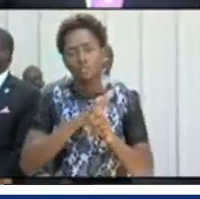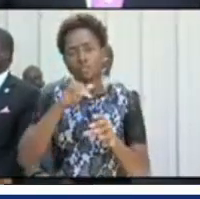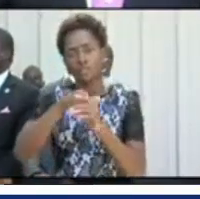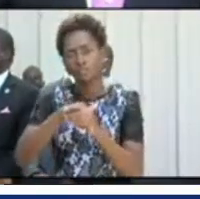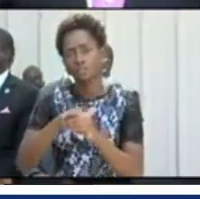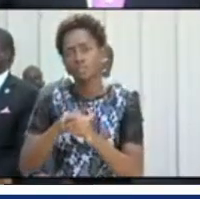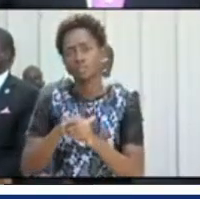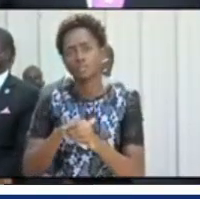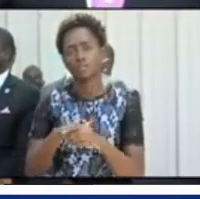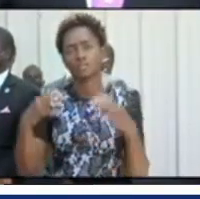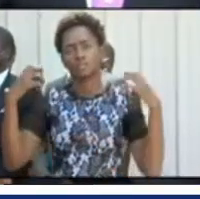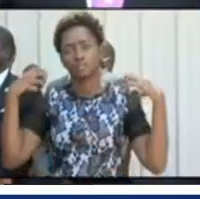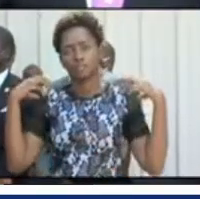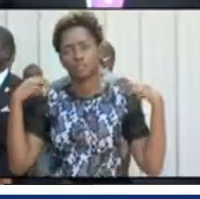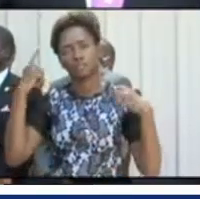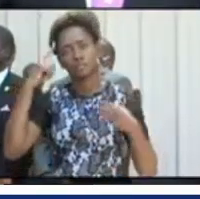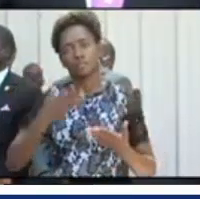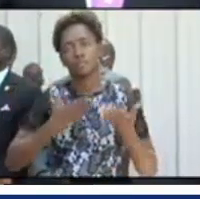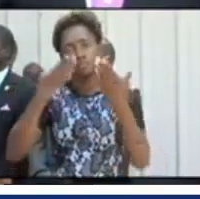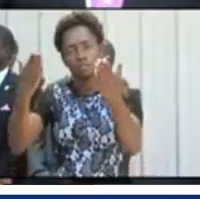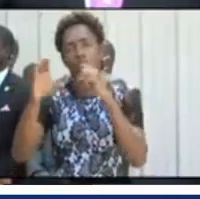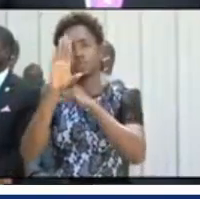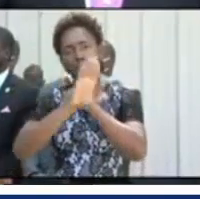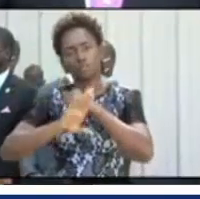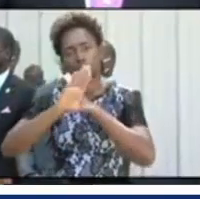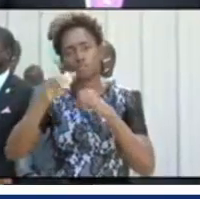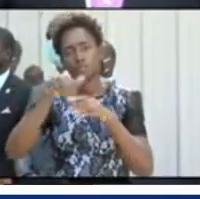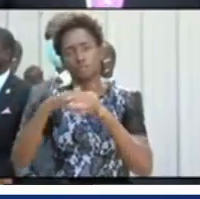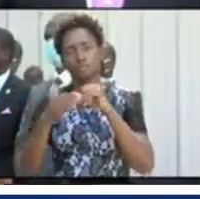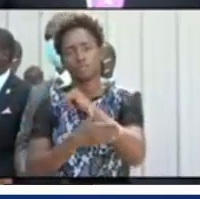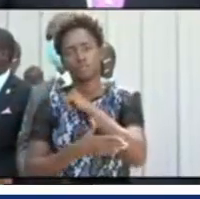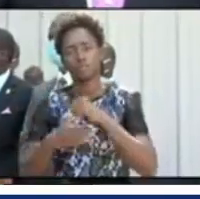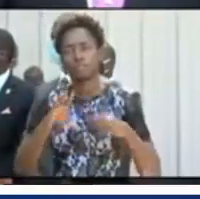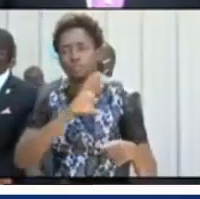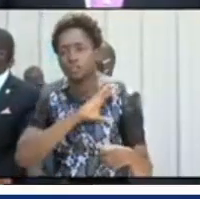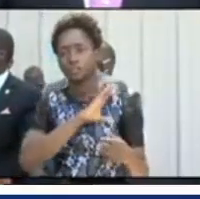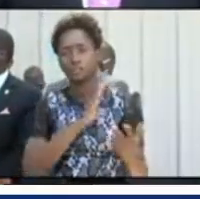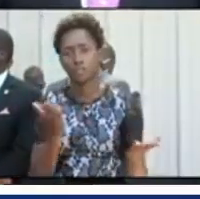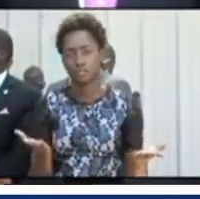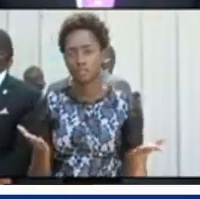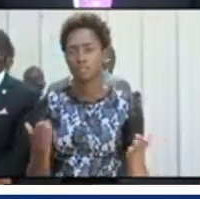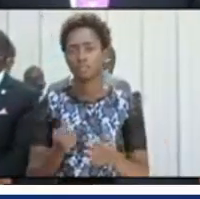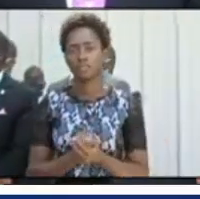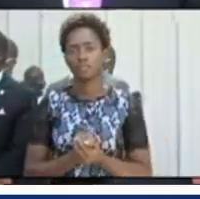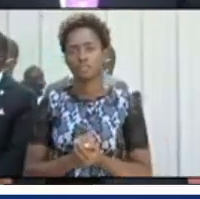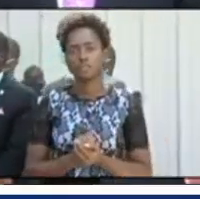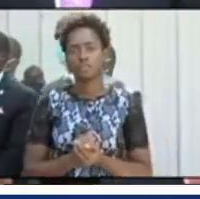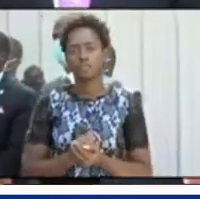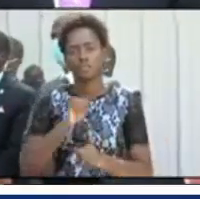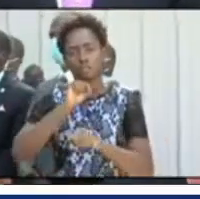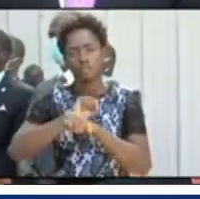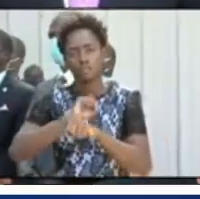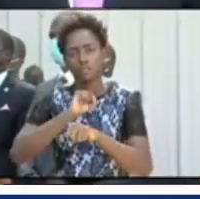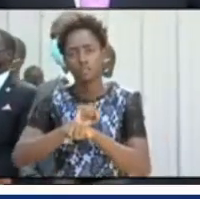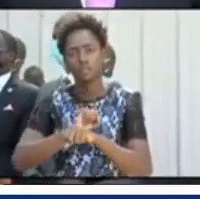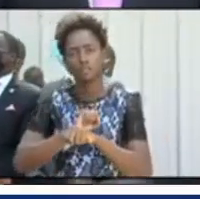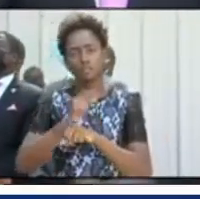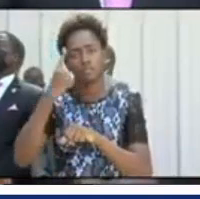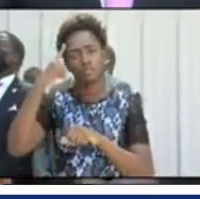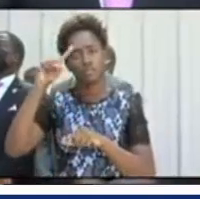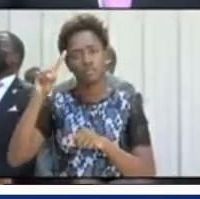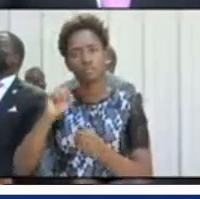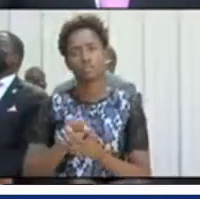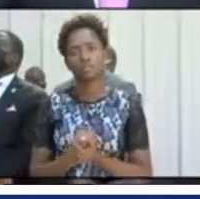dans autorité qui là pour mettre sécurité dans le pays la police en particulier n'a travail pour que